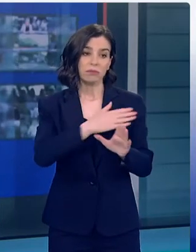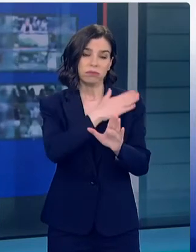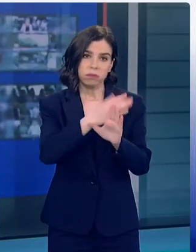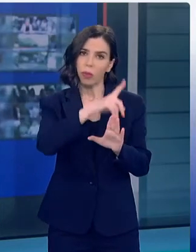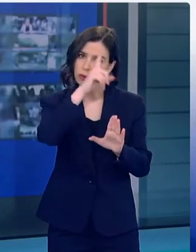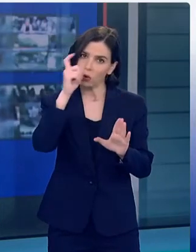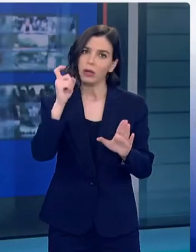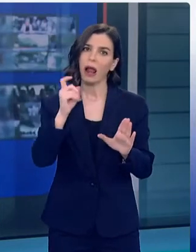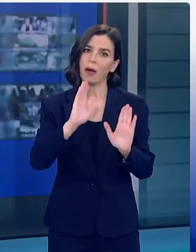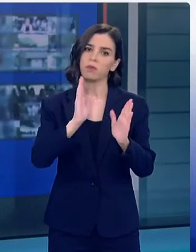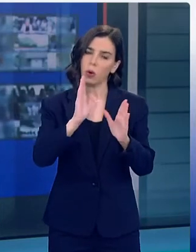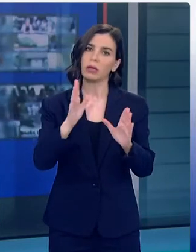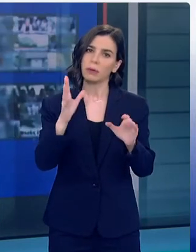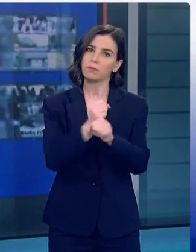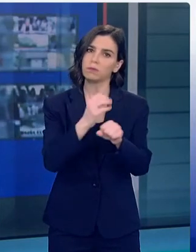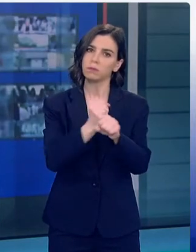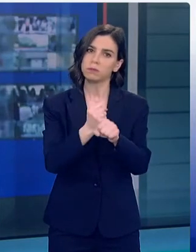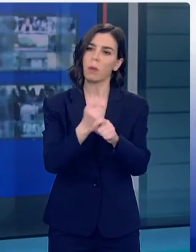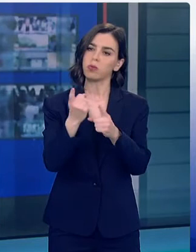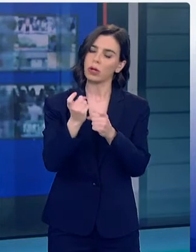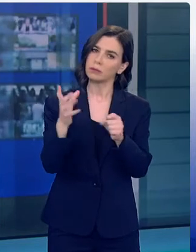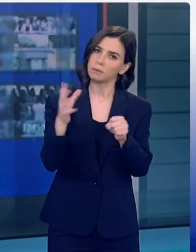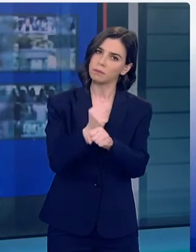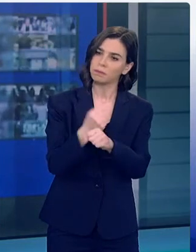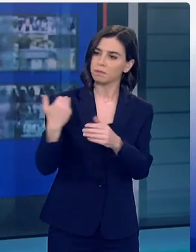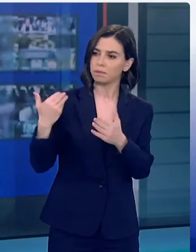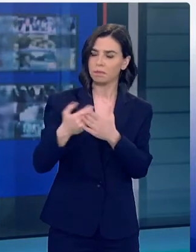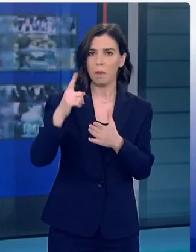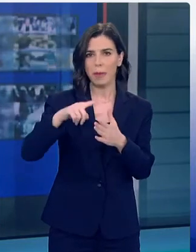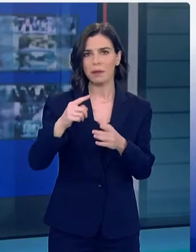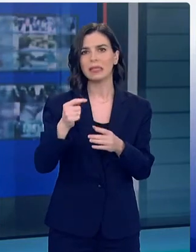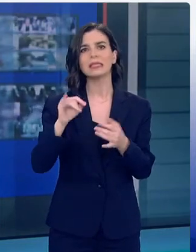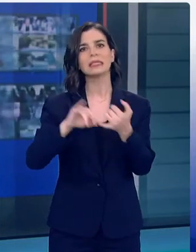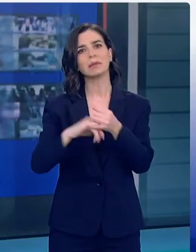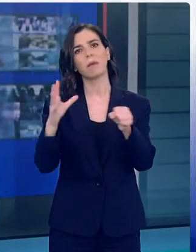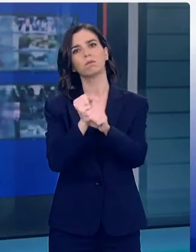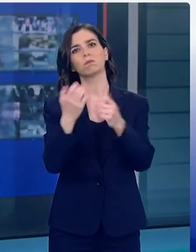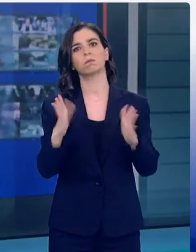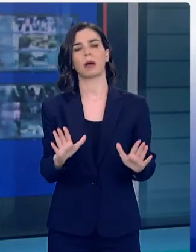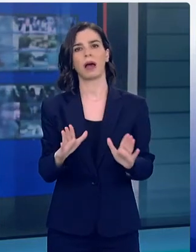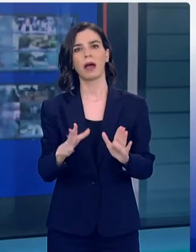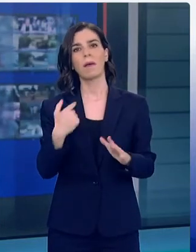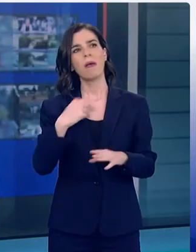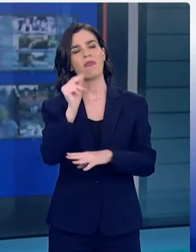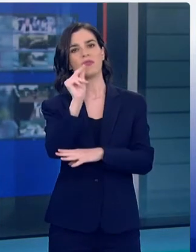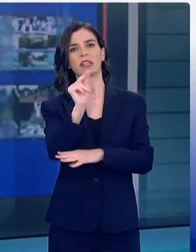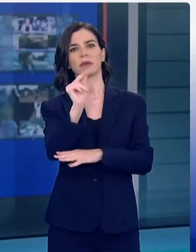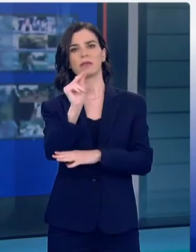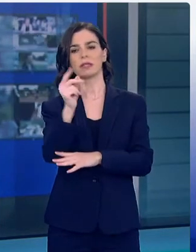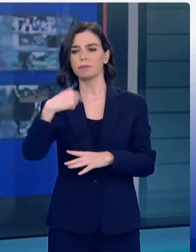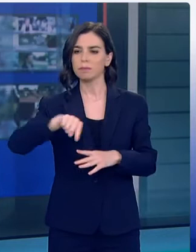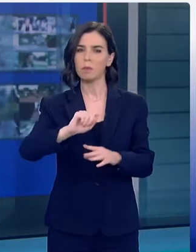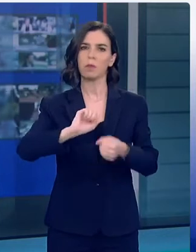σε δυσκολίες αλλά και σε προκλήσεις. Τις τελευταίες ημέρες κερδίσαμε ακόμα ένα στοίχημα, αποδεικνύοντας ξανά τη δέσμευσή μας στη